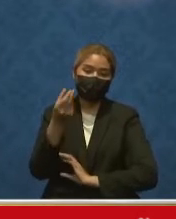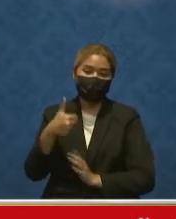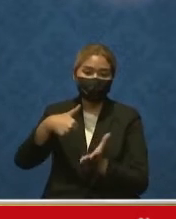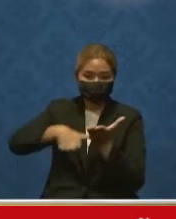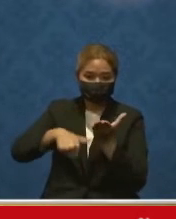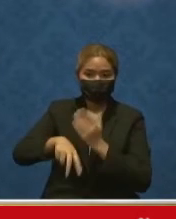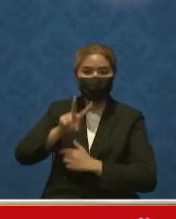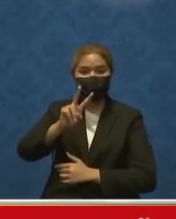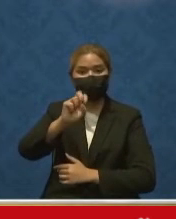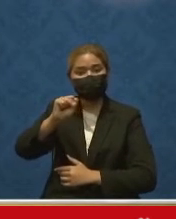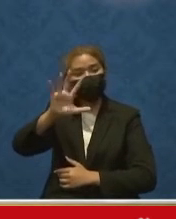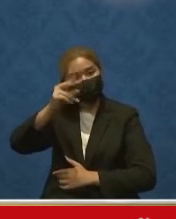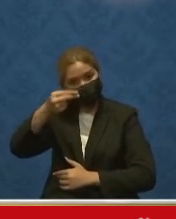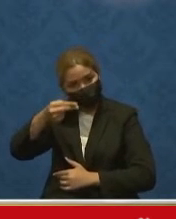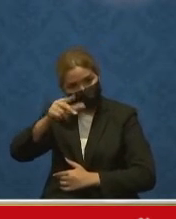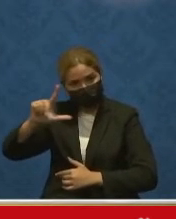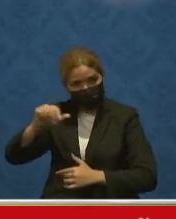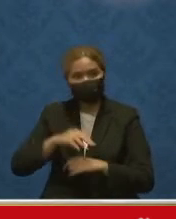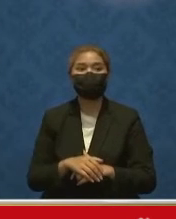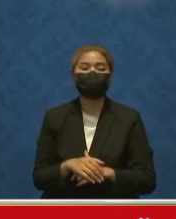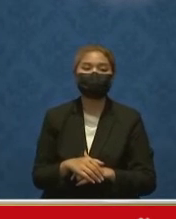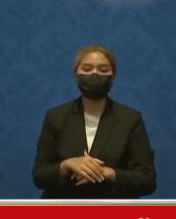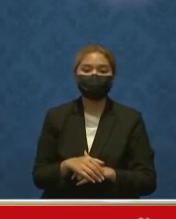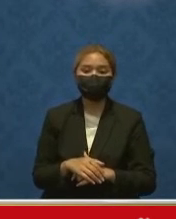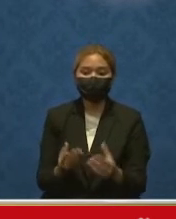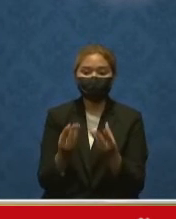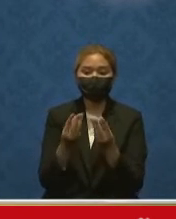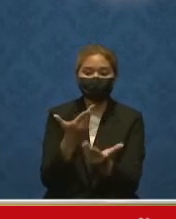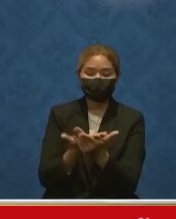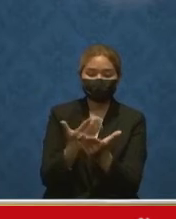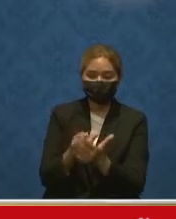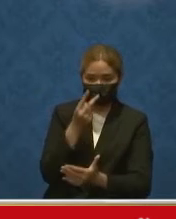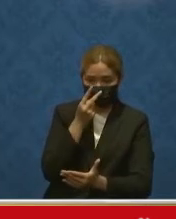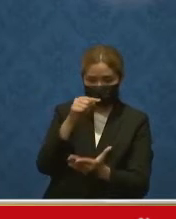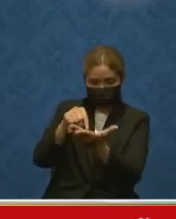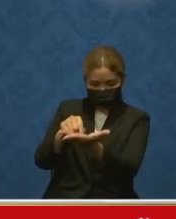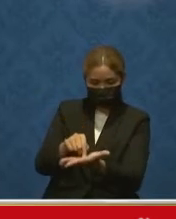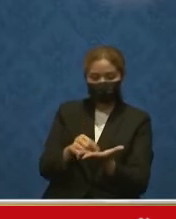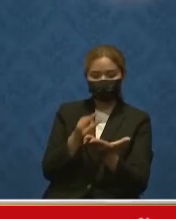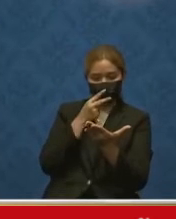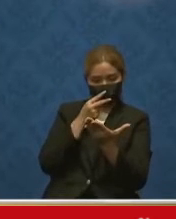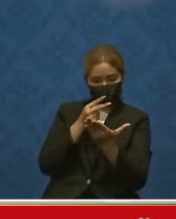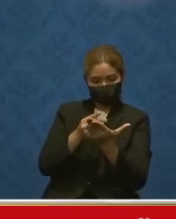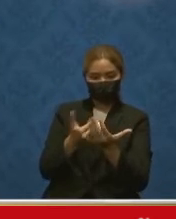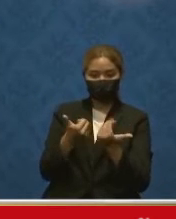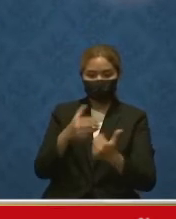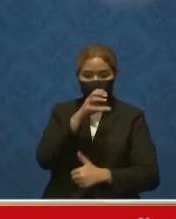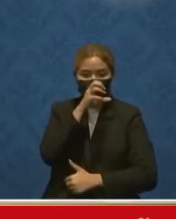ถามมานี่จริงมันเอาตัวเลขมาดูแต่เรื่องนี้มันปิดบังไม่มิดเพราะว่าธกส